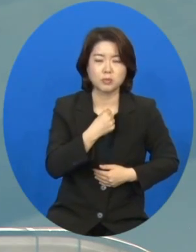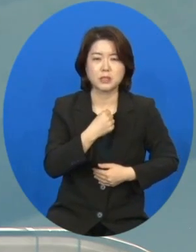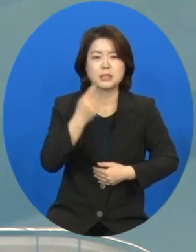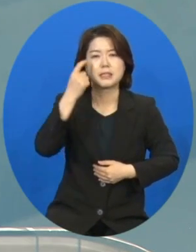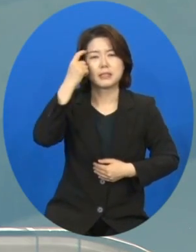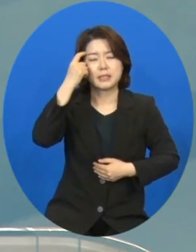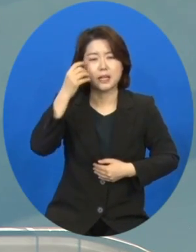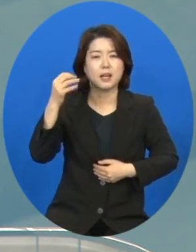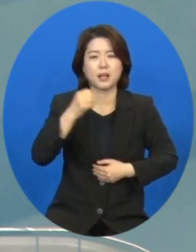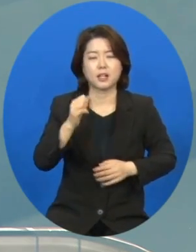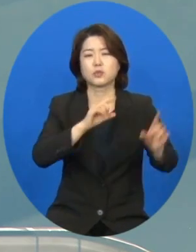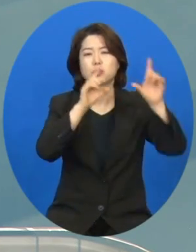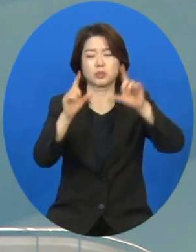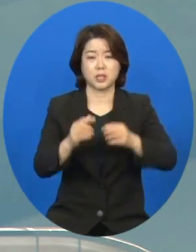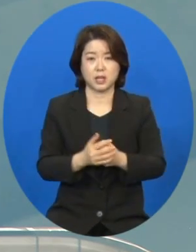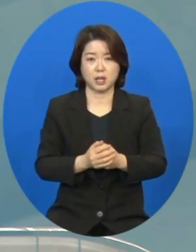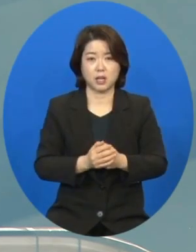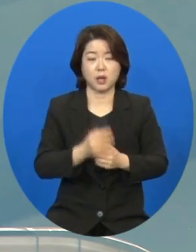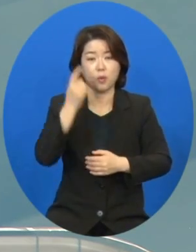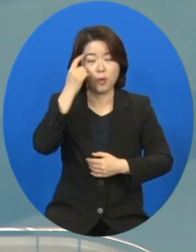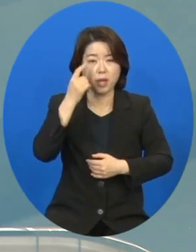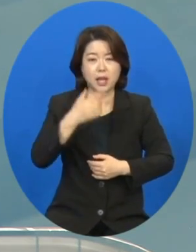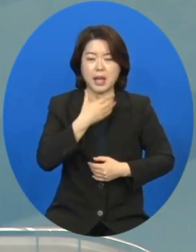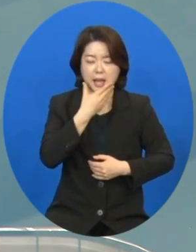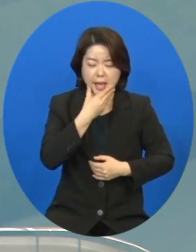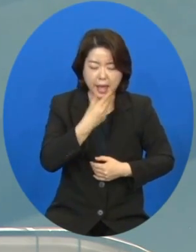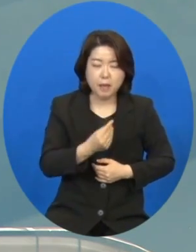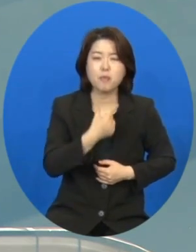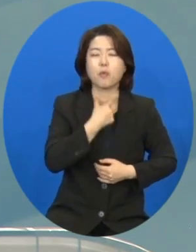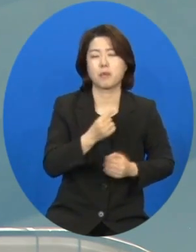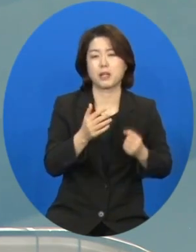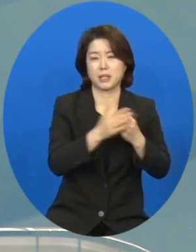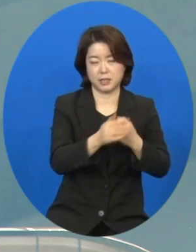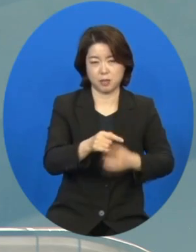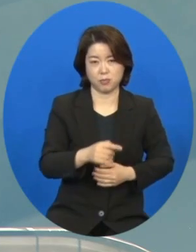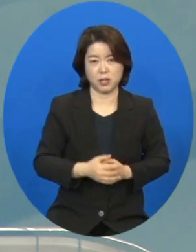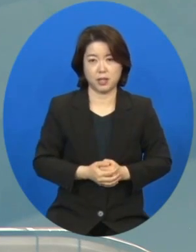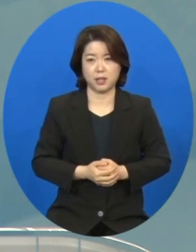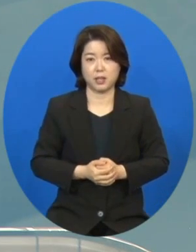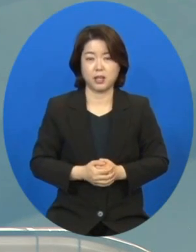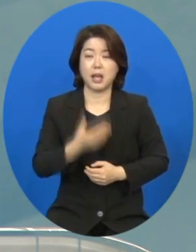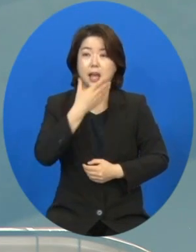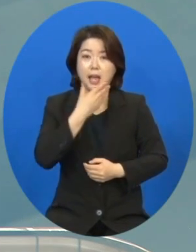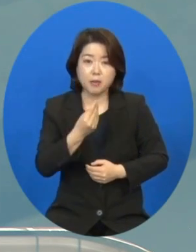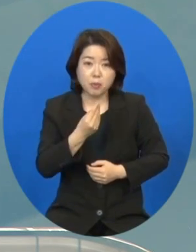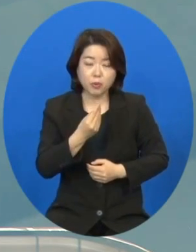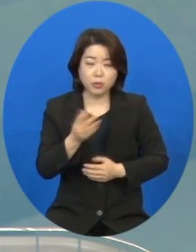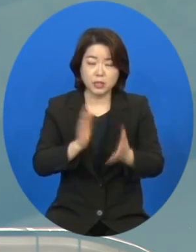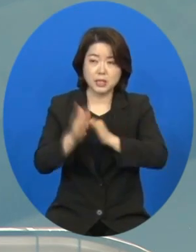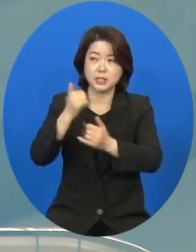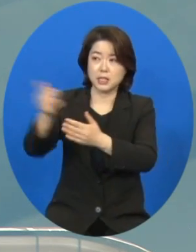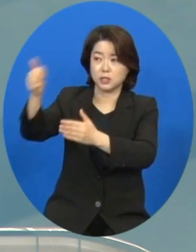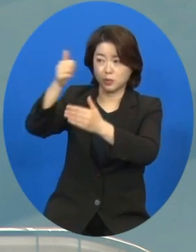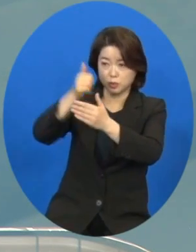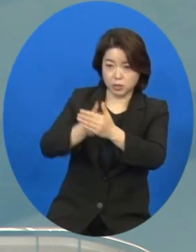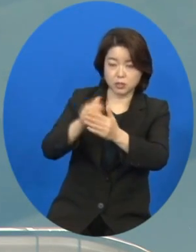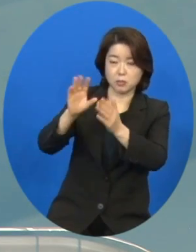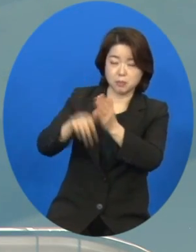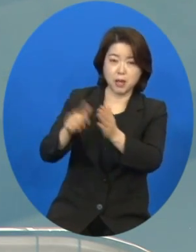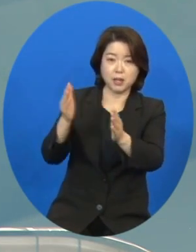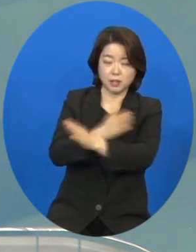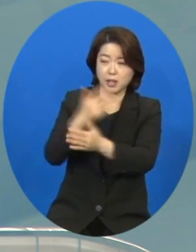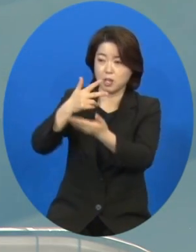거예요. 행복을 갈망하니까. 여러분, 행복은 예수님을 영접할 때 주님으로부터 오는